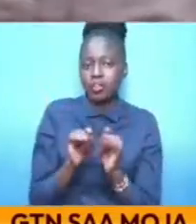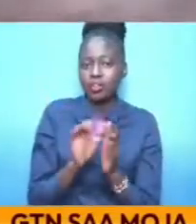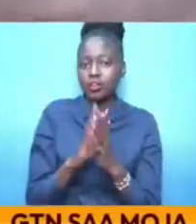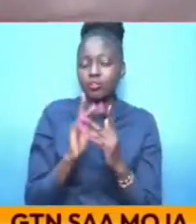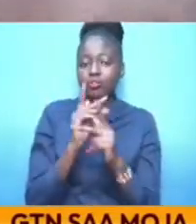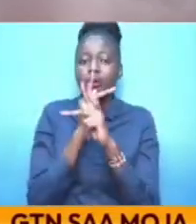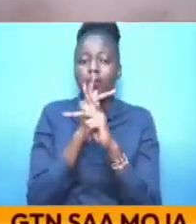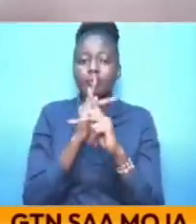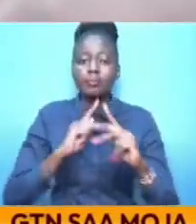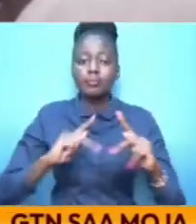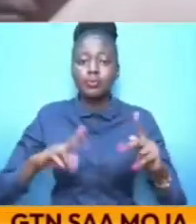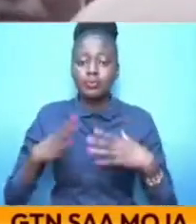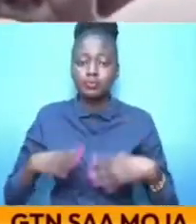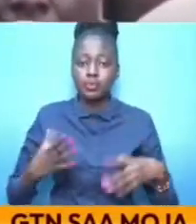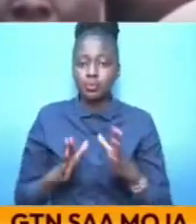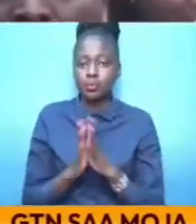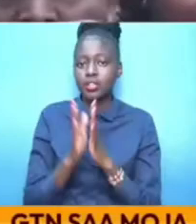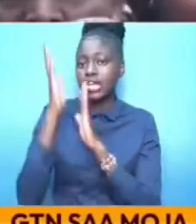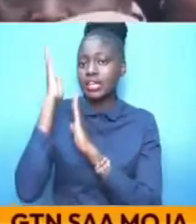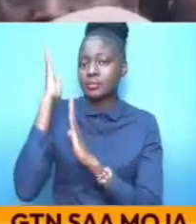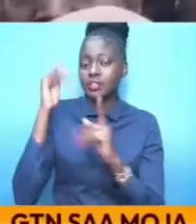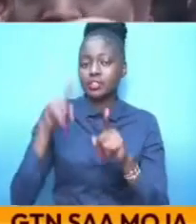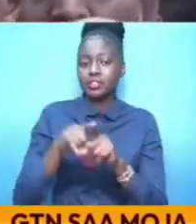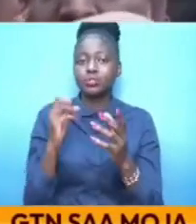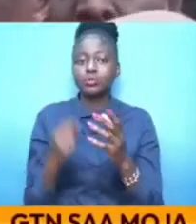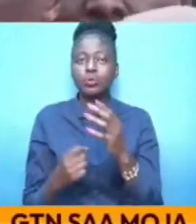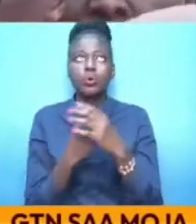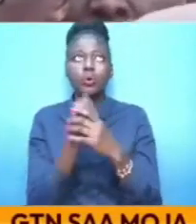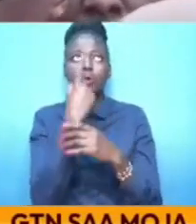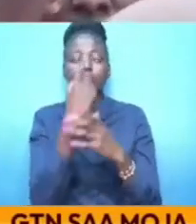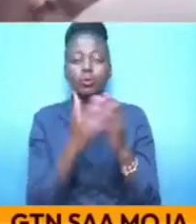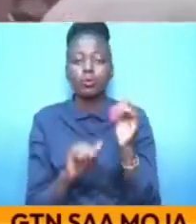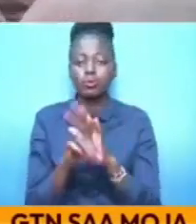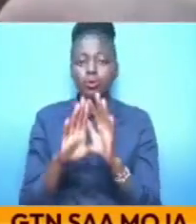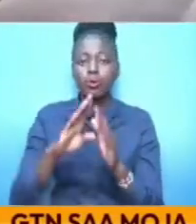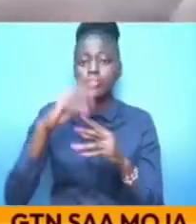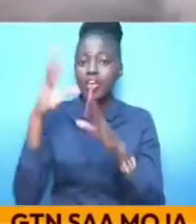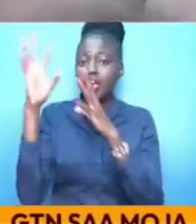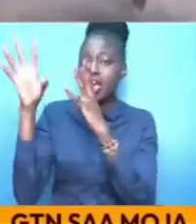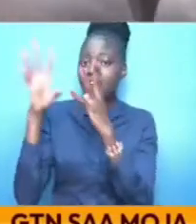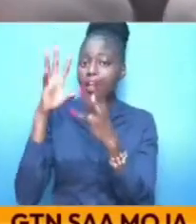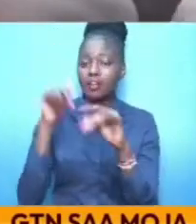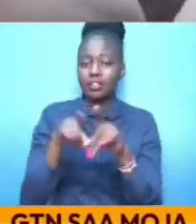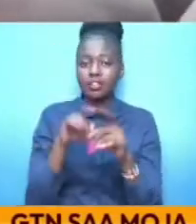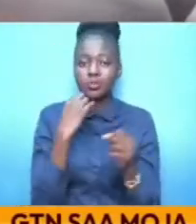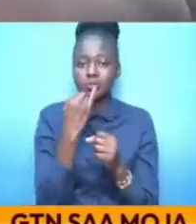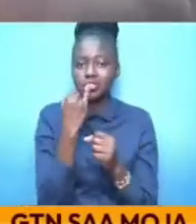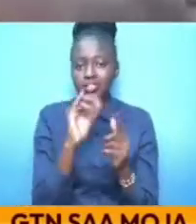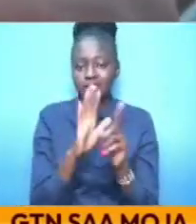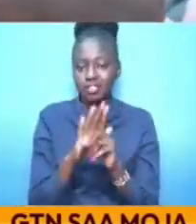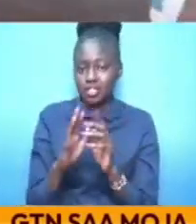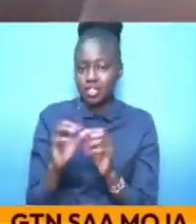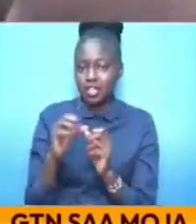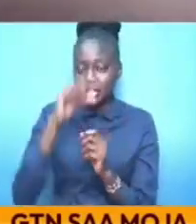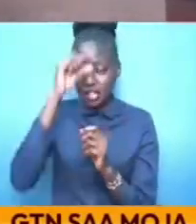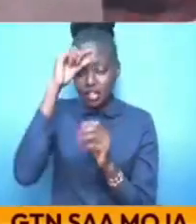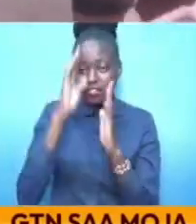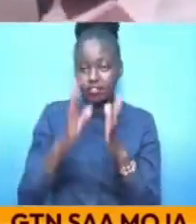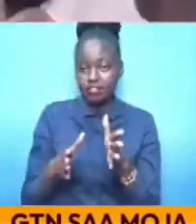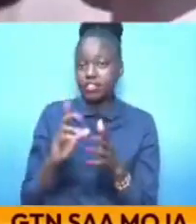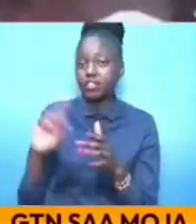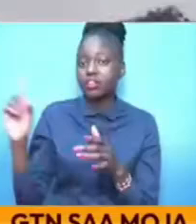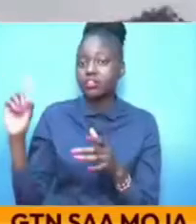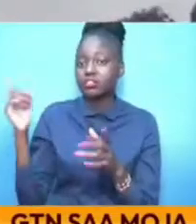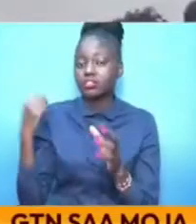hewani kuwatawanya umati huo wenye hamaki. Walimshutumu kundradhi Gavana Sakaja